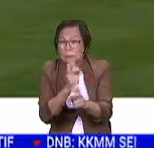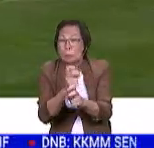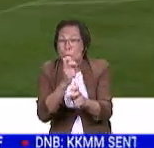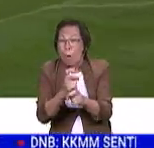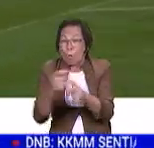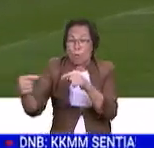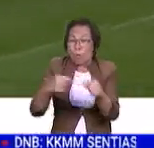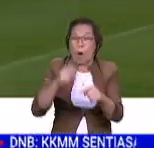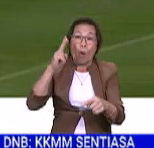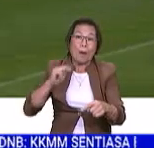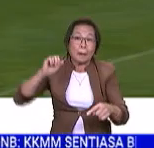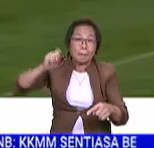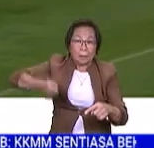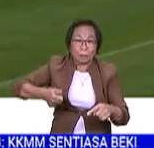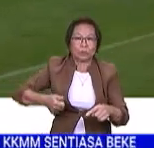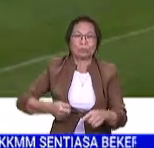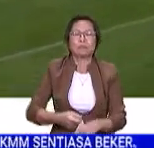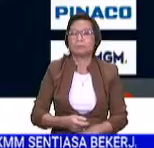Vietnam esok.